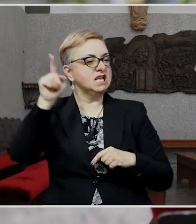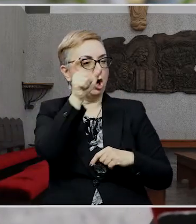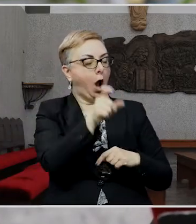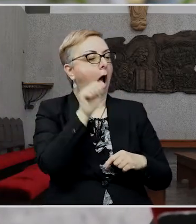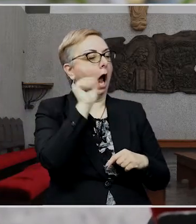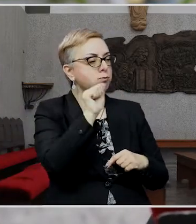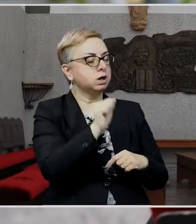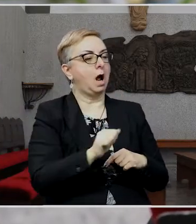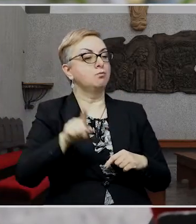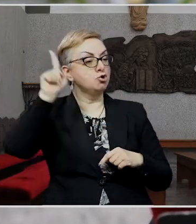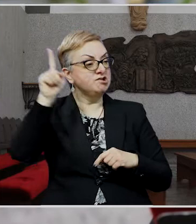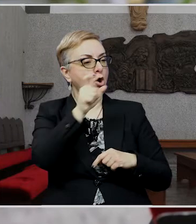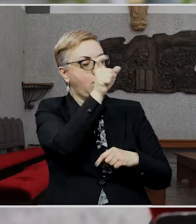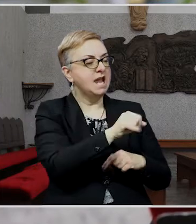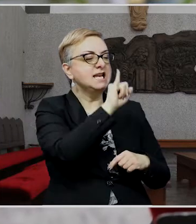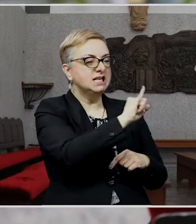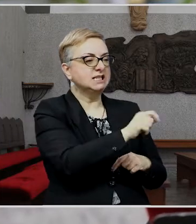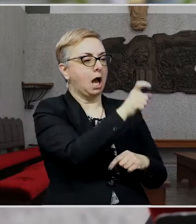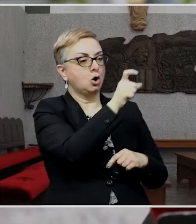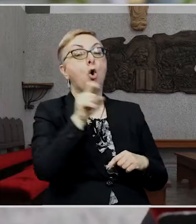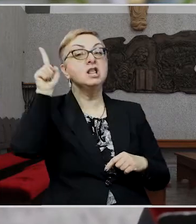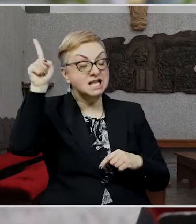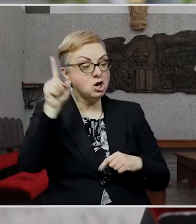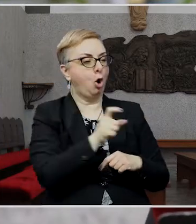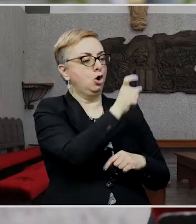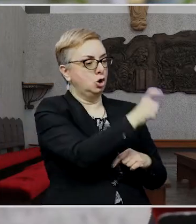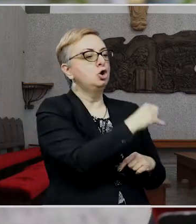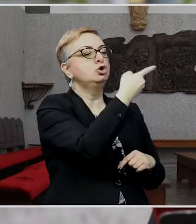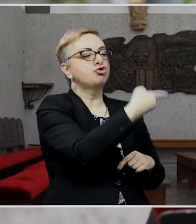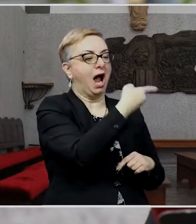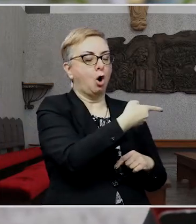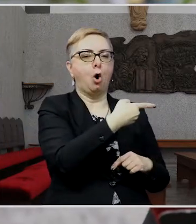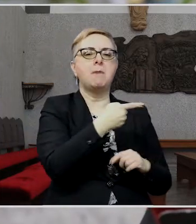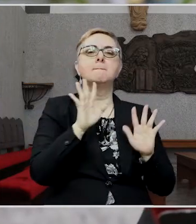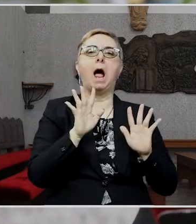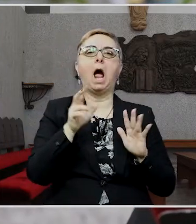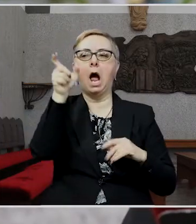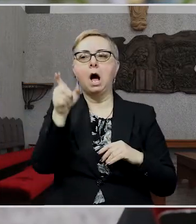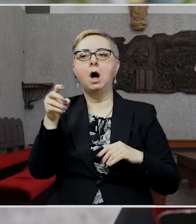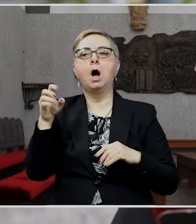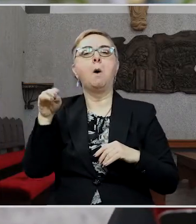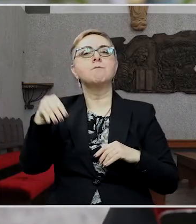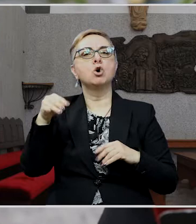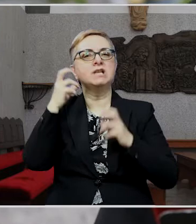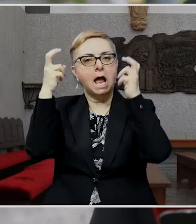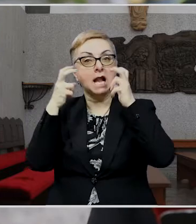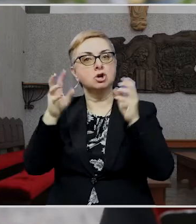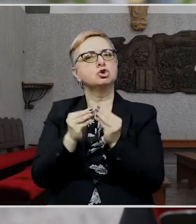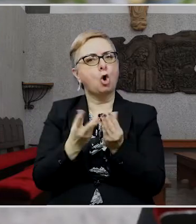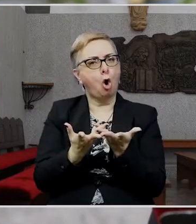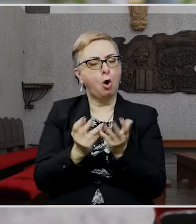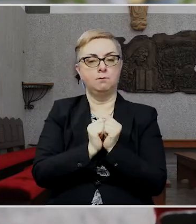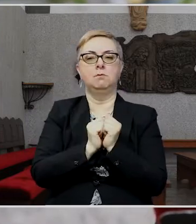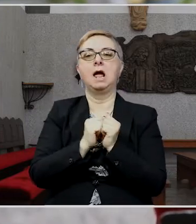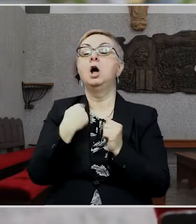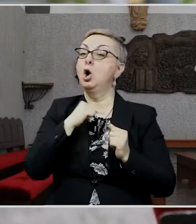in dio di isacco il dio di giacobbe come reagisce mosè continuiamo ancora